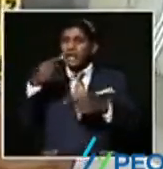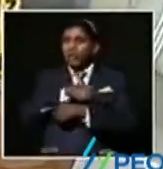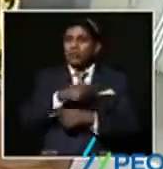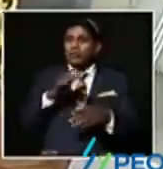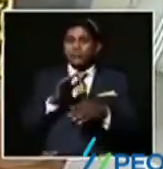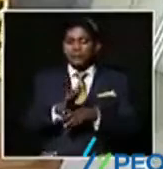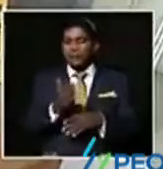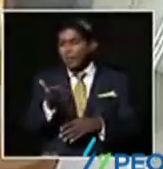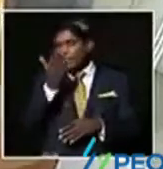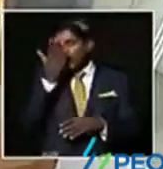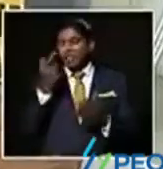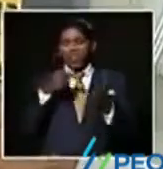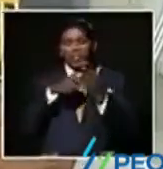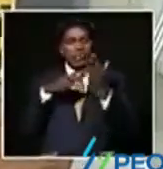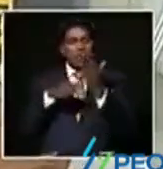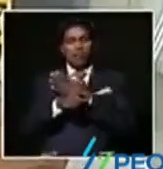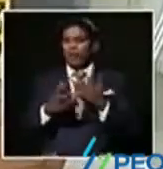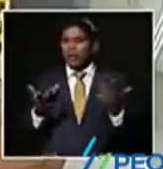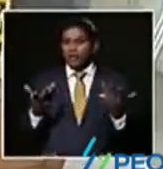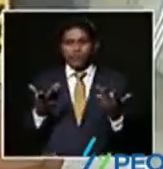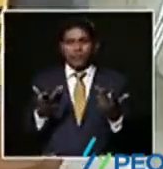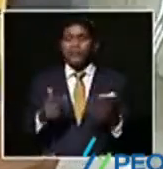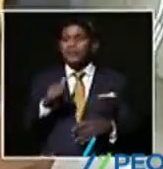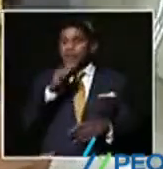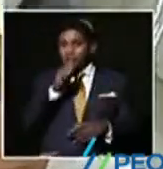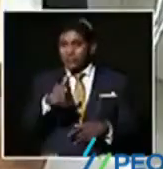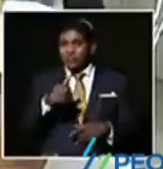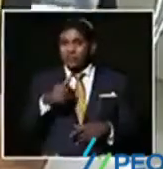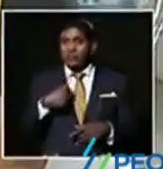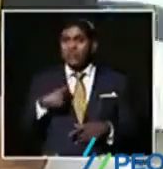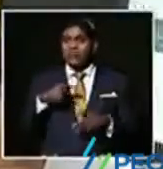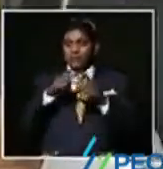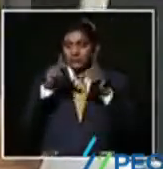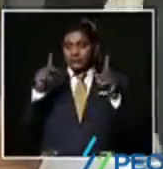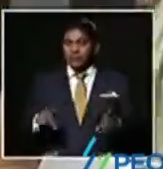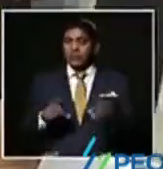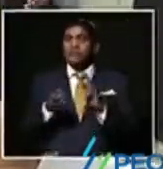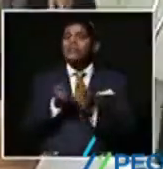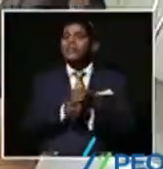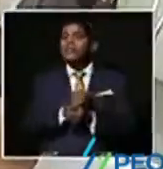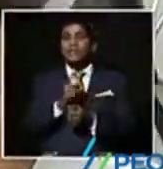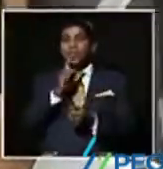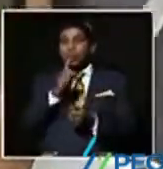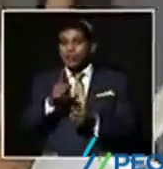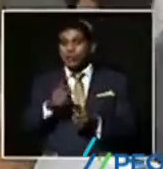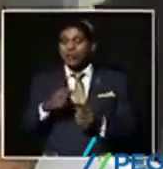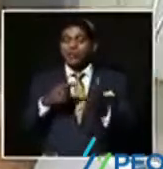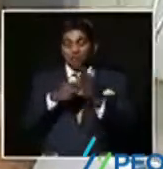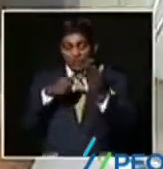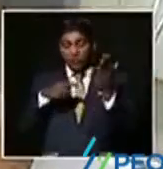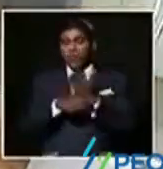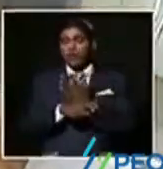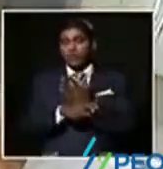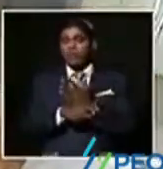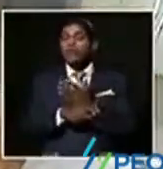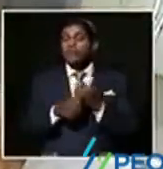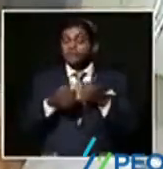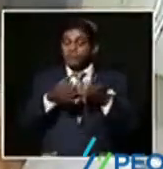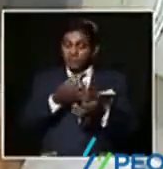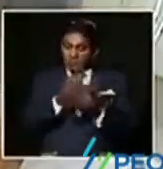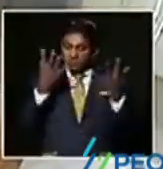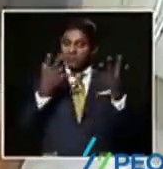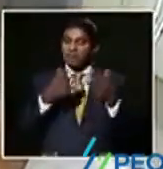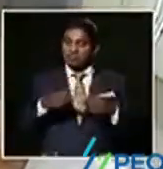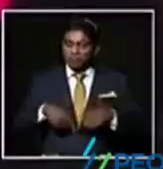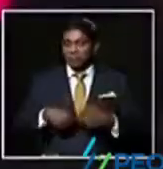දකින්නේ විනිවිදභාවයක් නැහැ. ඇත්තටම සිස්ටම් චේන්ජ් එකක් කියන්නේ විනිවිදභාවයෙන් තියෙන ක්‍රමවේදයක්